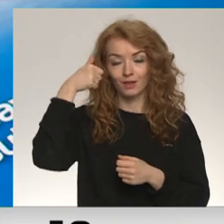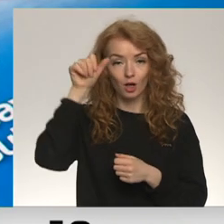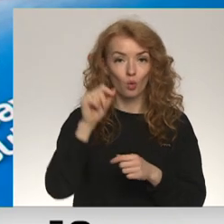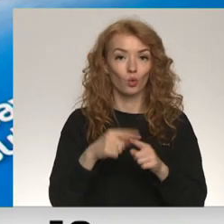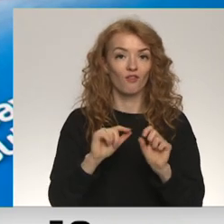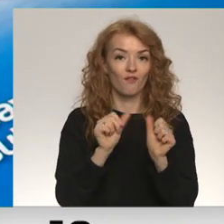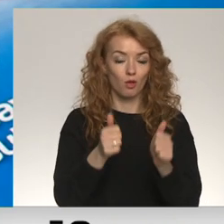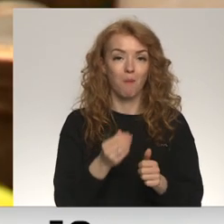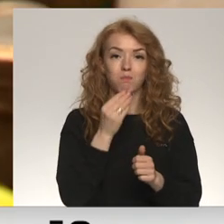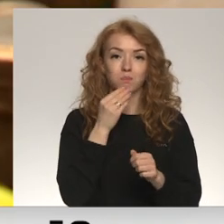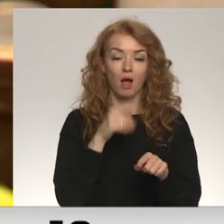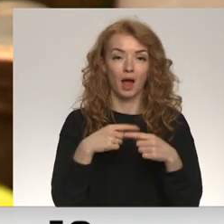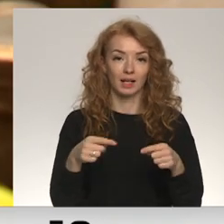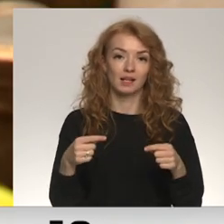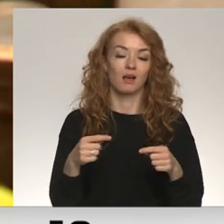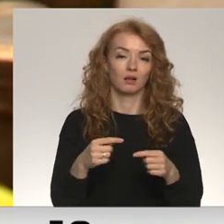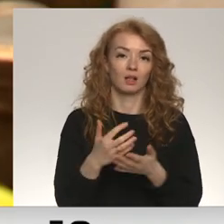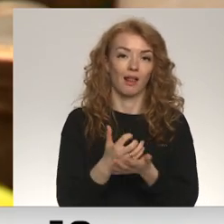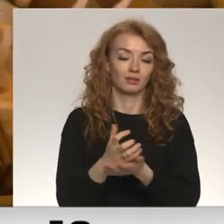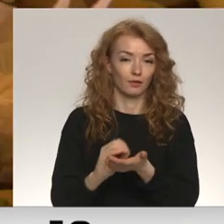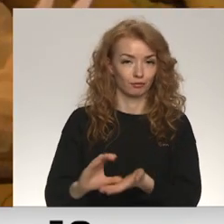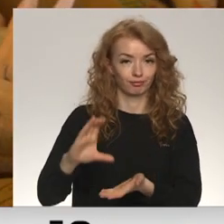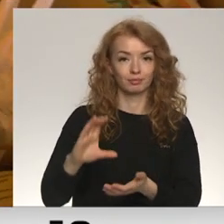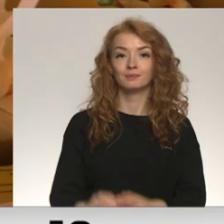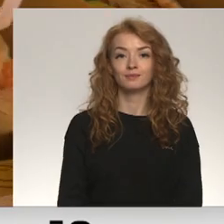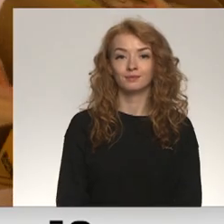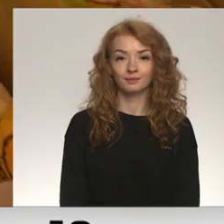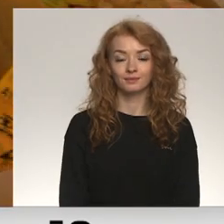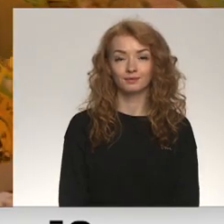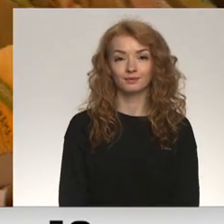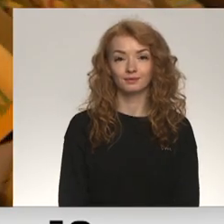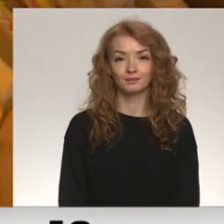veidojot pārtikas ķēdes un rezerves. Vita Onstrate, Latvijas televīzija.